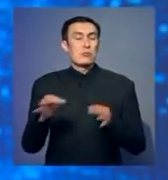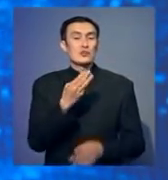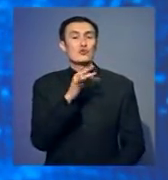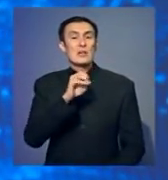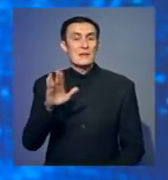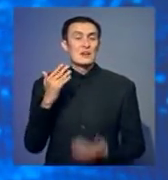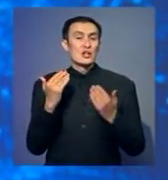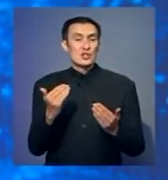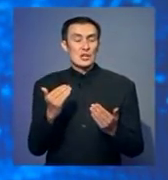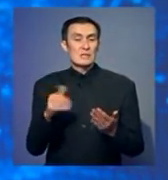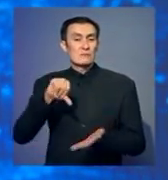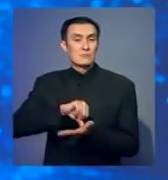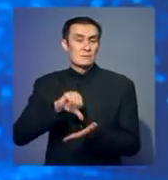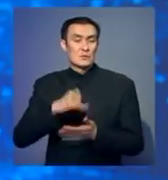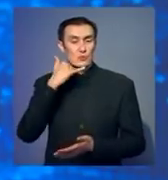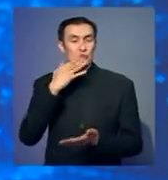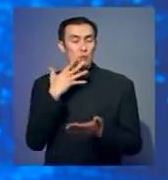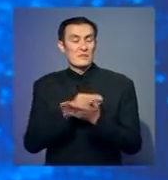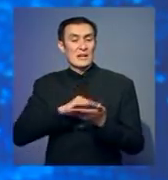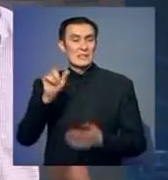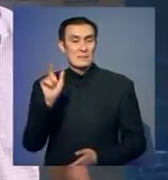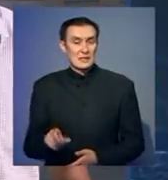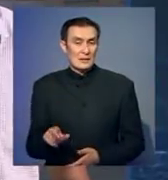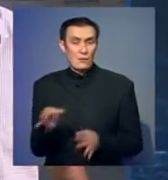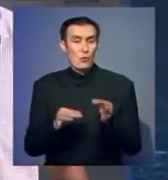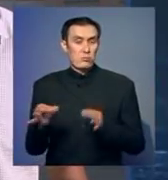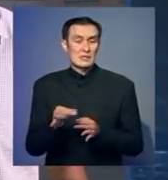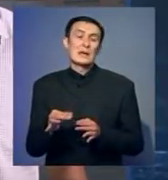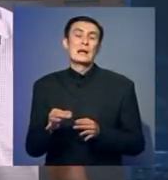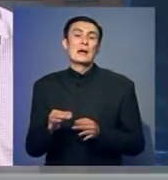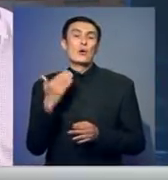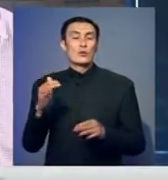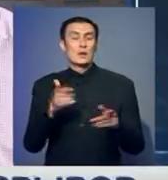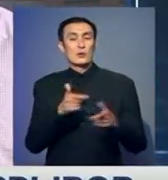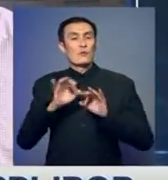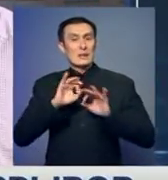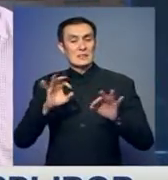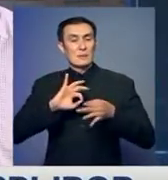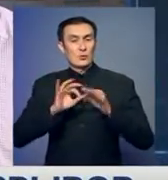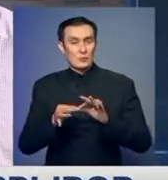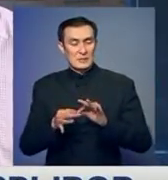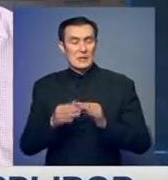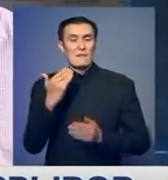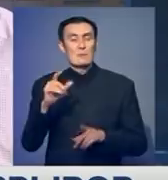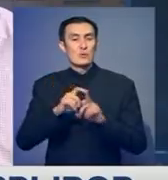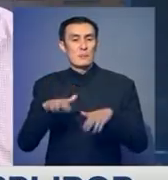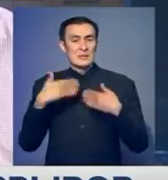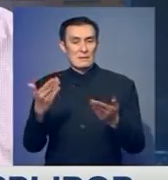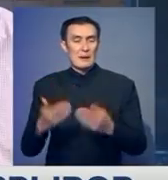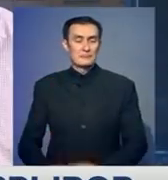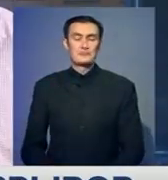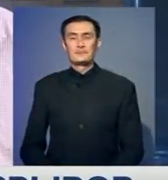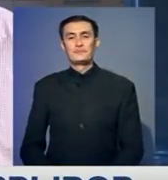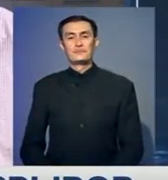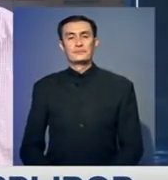Шукеев. Сейчас к нам подключается наш собственный корреспондент в регионе Рауль Габитов. Он готов поделиться подробностями. Рауль, вам слово.